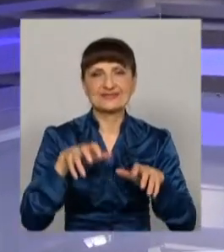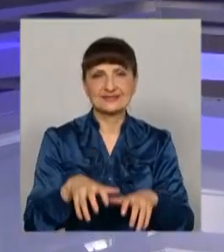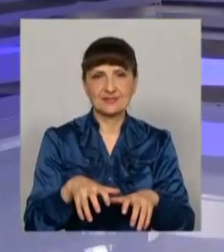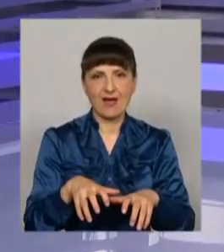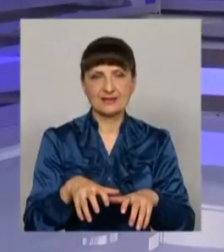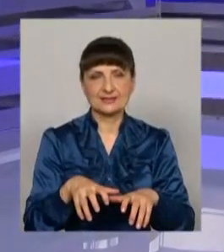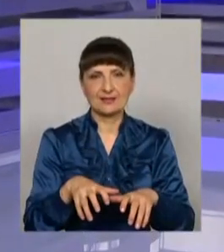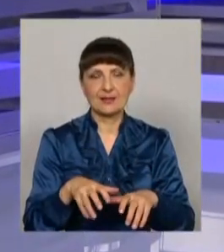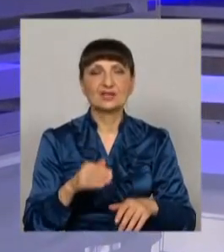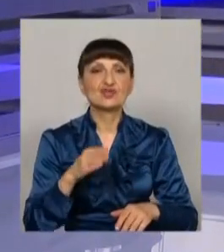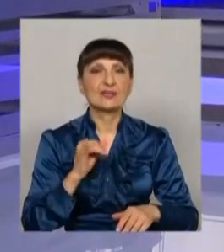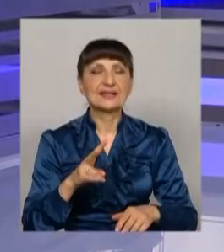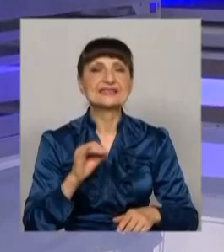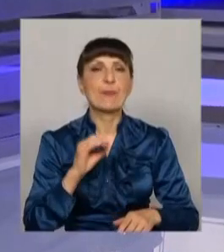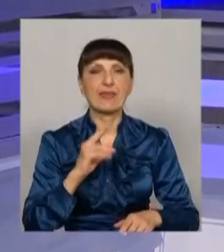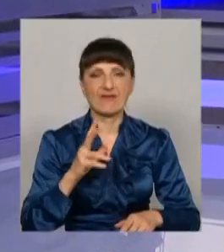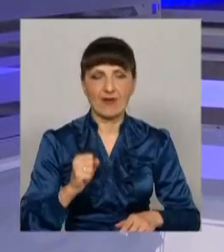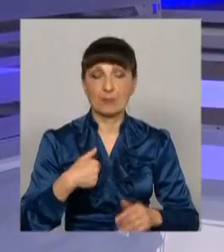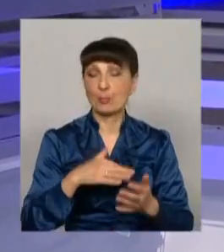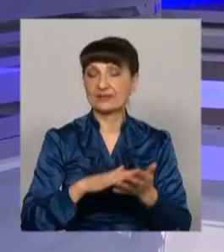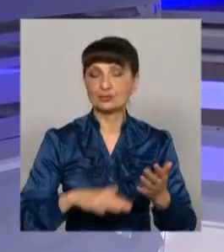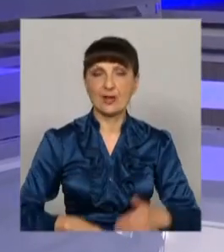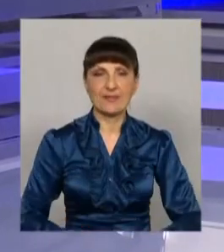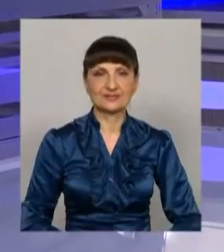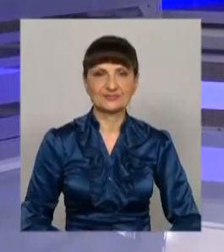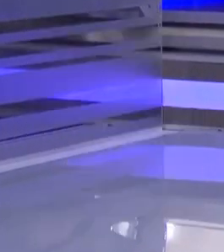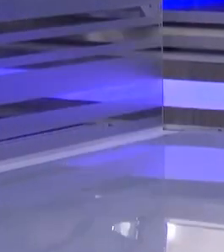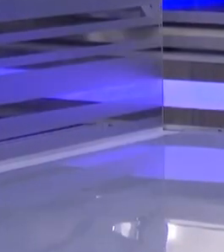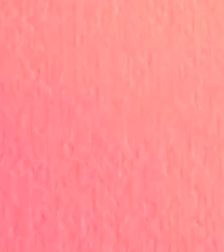клинических иммунологов Жанат Испаева. А мы продолжаем выпуск.